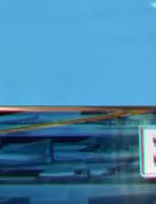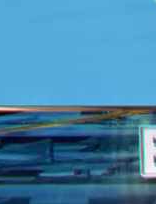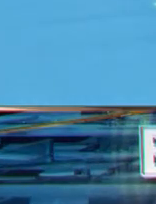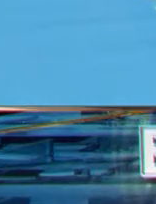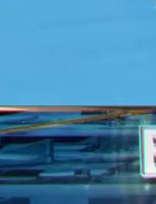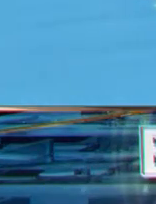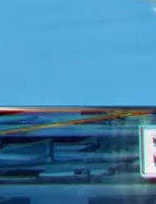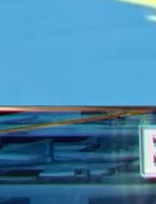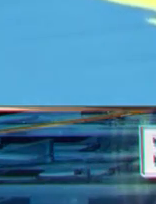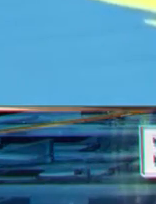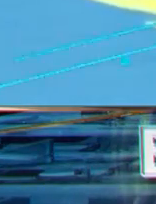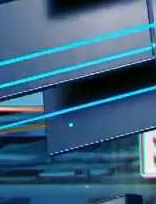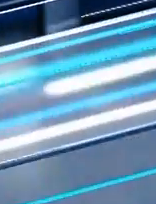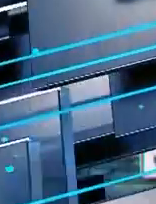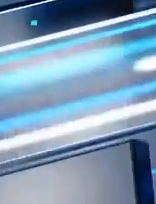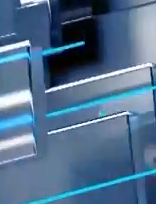мемлекеттік рәміздер күні.